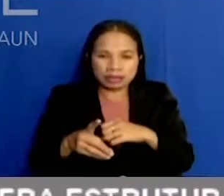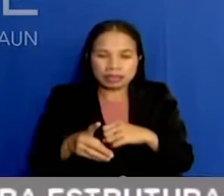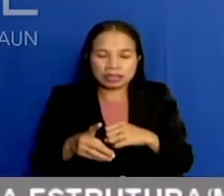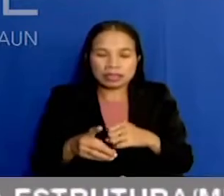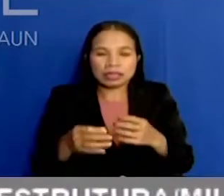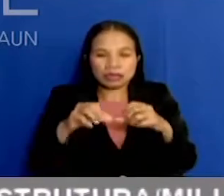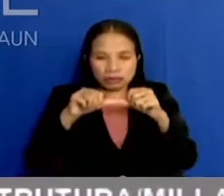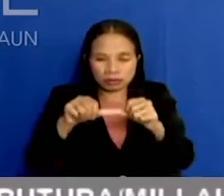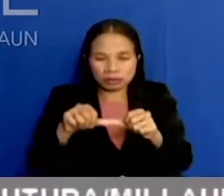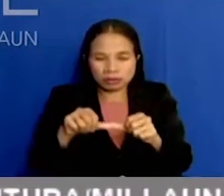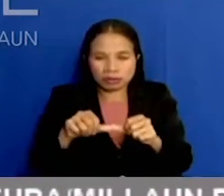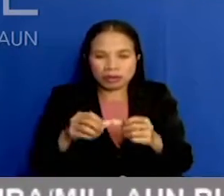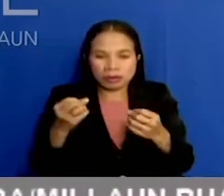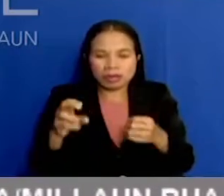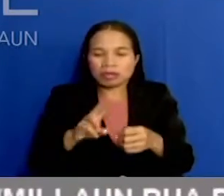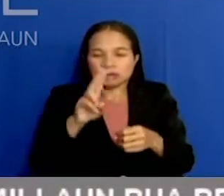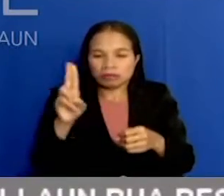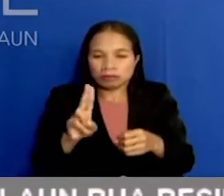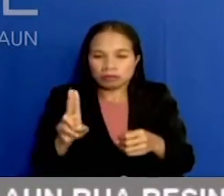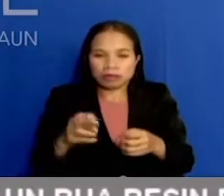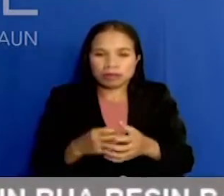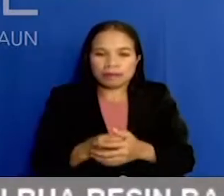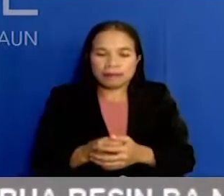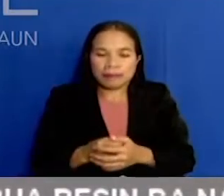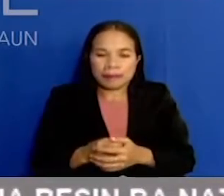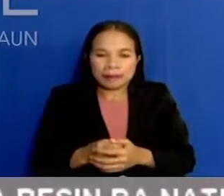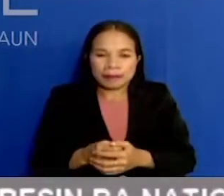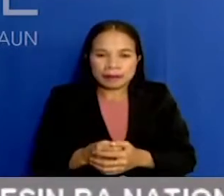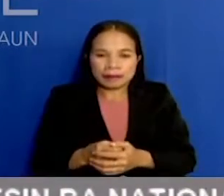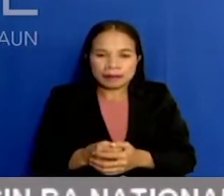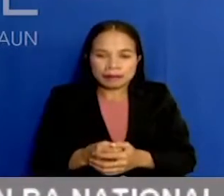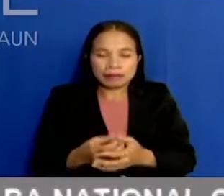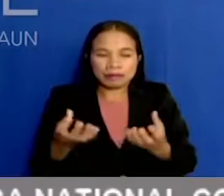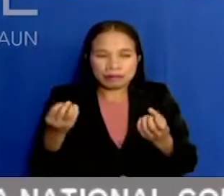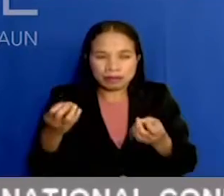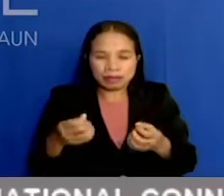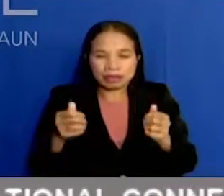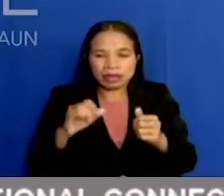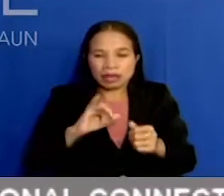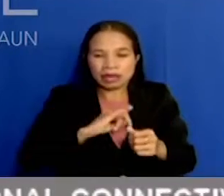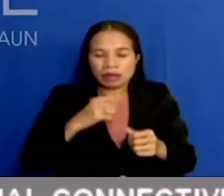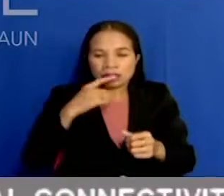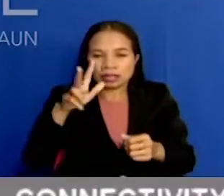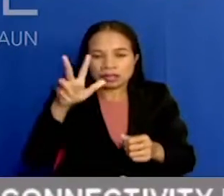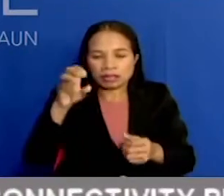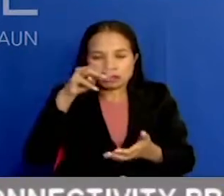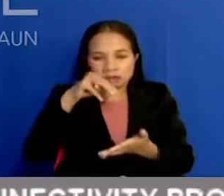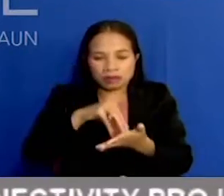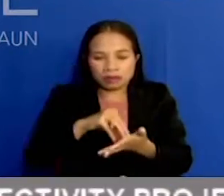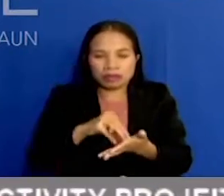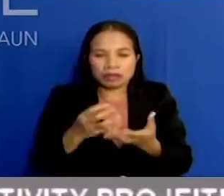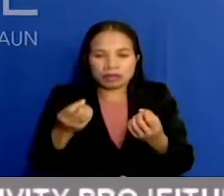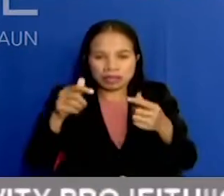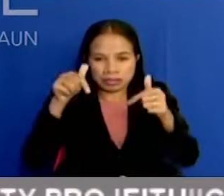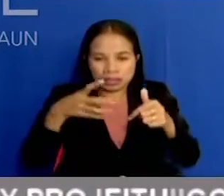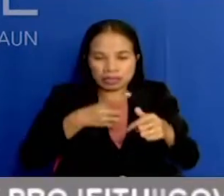hela balu executa dada kona balu 100% dada ne ba ko barak so un hadian 300 million resem mayoria e hadil entau